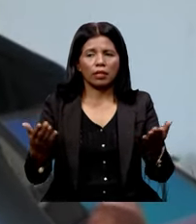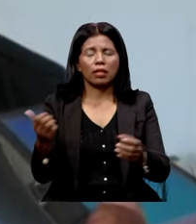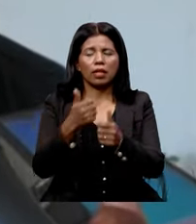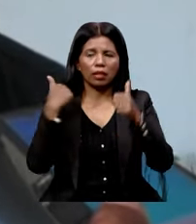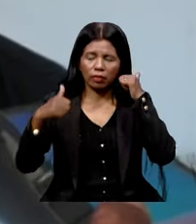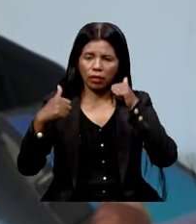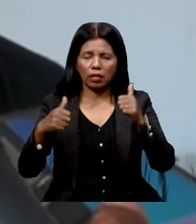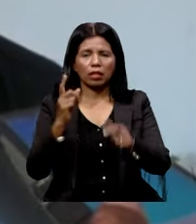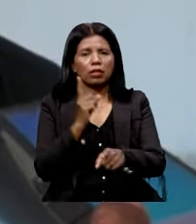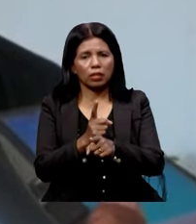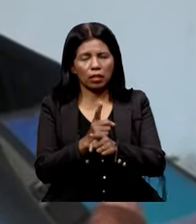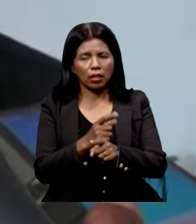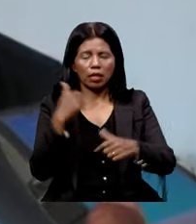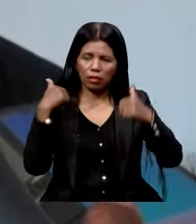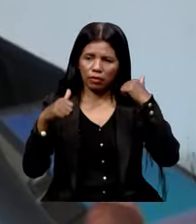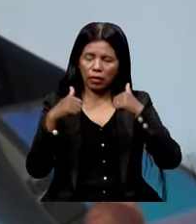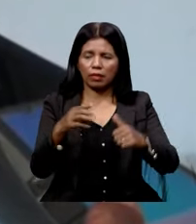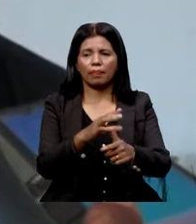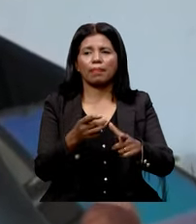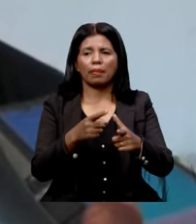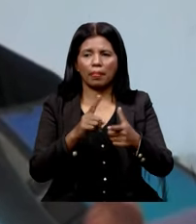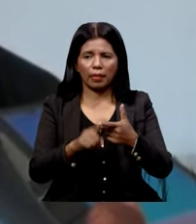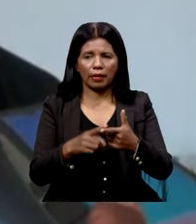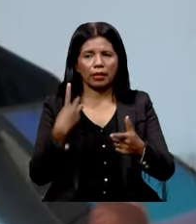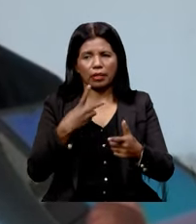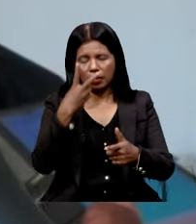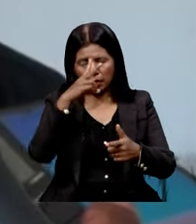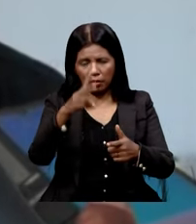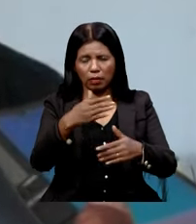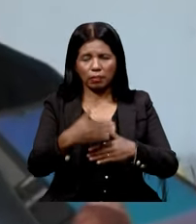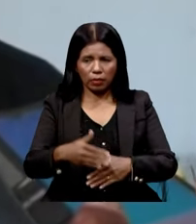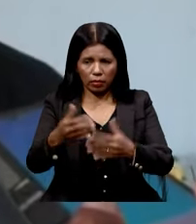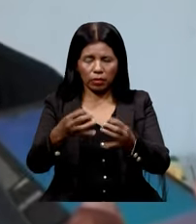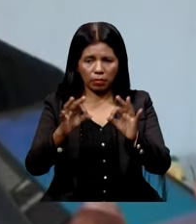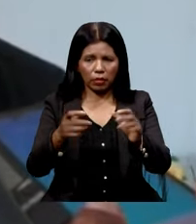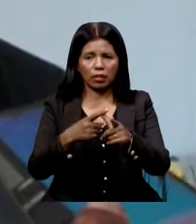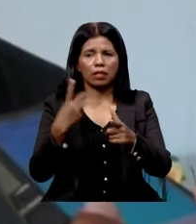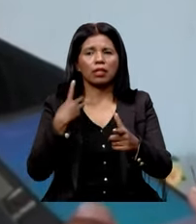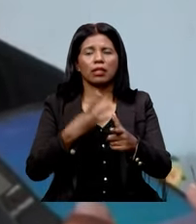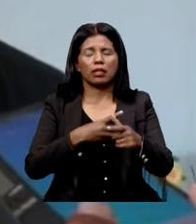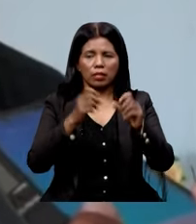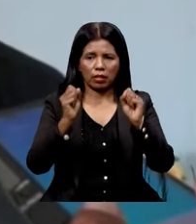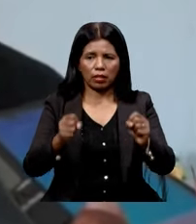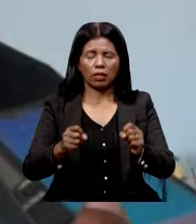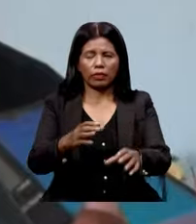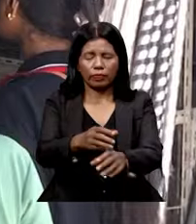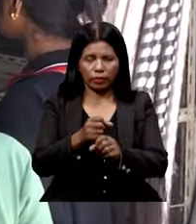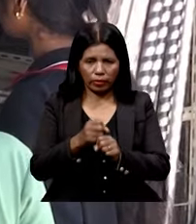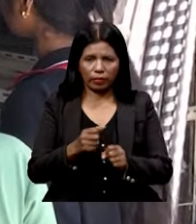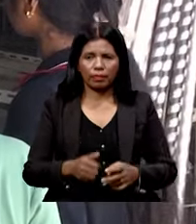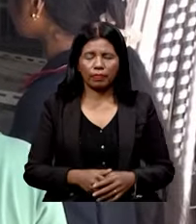aktiva retalius ka o ida gross ita hare lain ini ya prosesu sir nema ka foi ita bele fotin ini ya